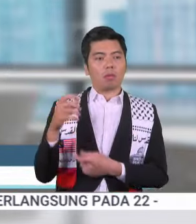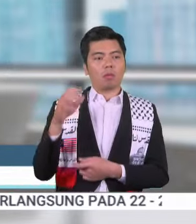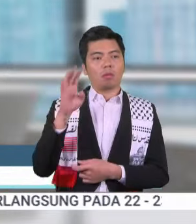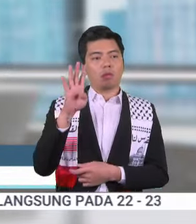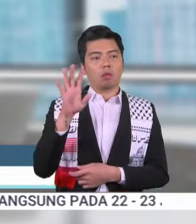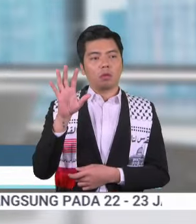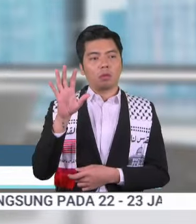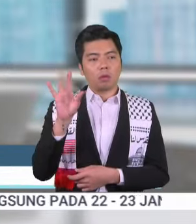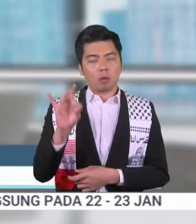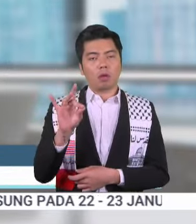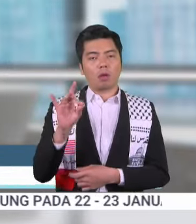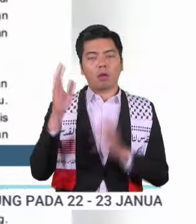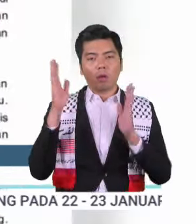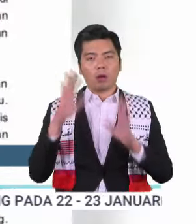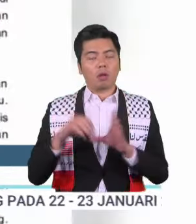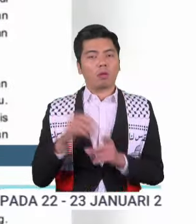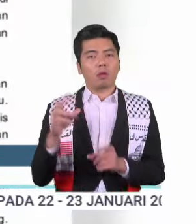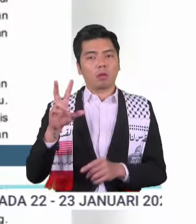asing ditahan.